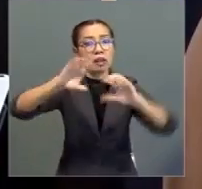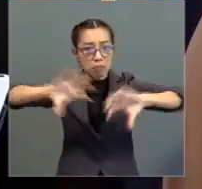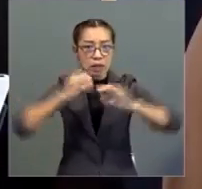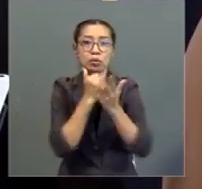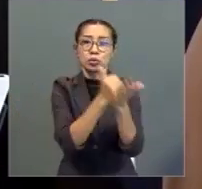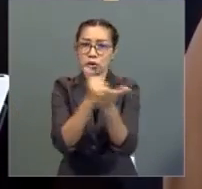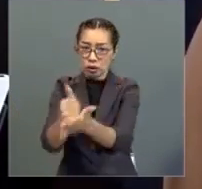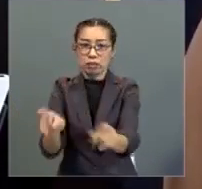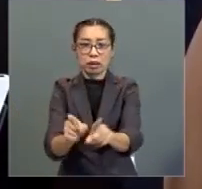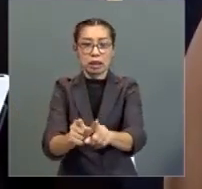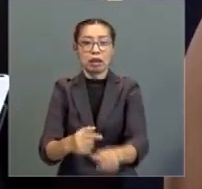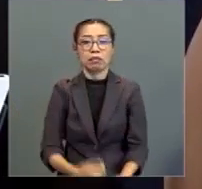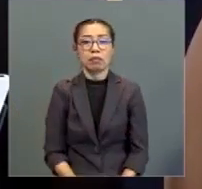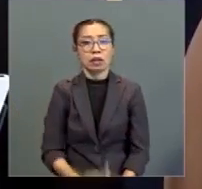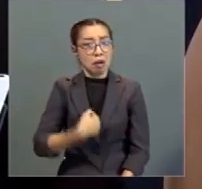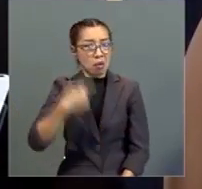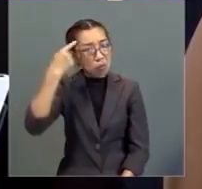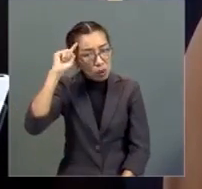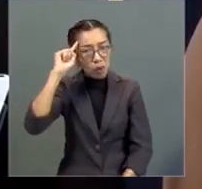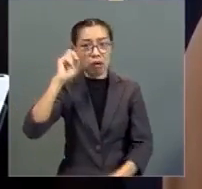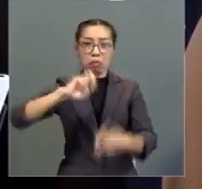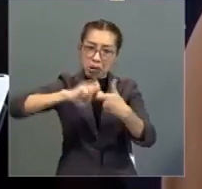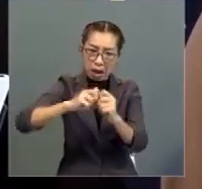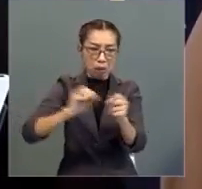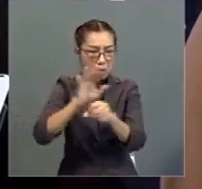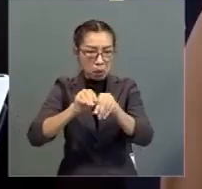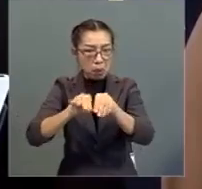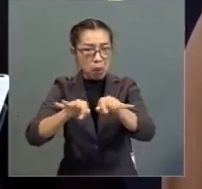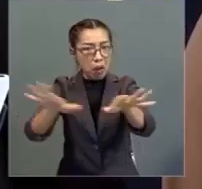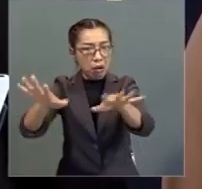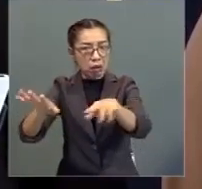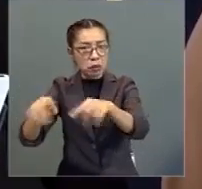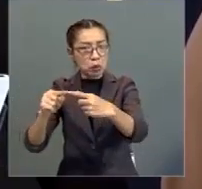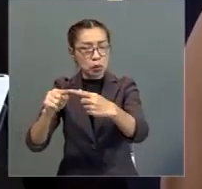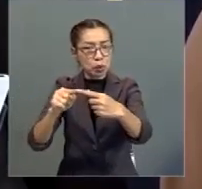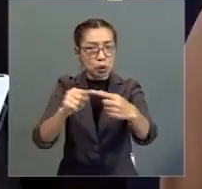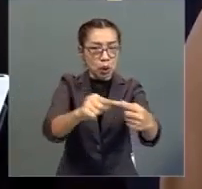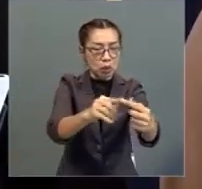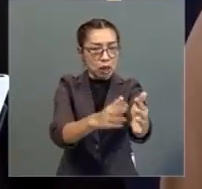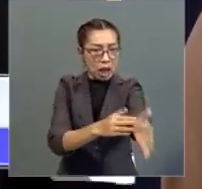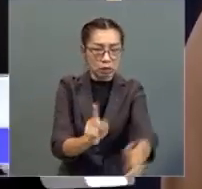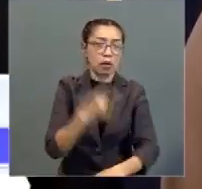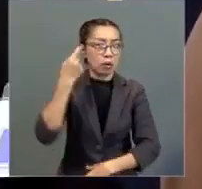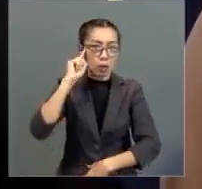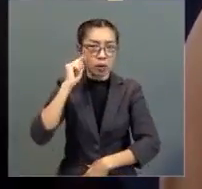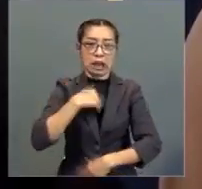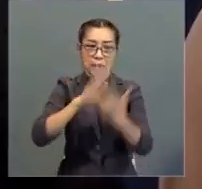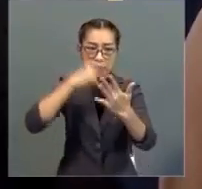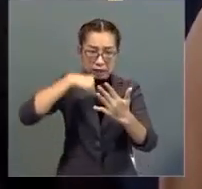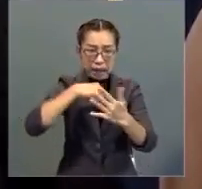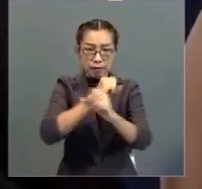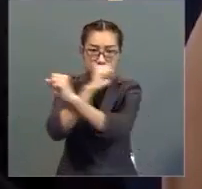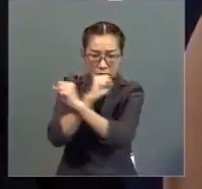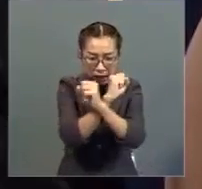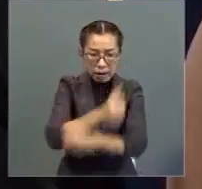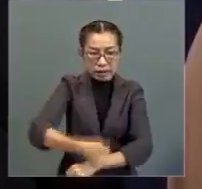เราก็ไม่รู้ว่าจะยาวนานแค่ไหนไงเราพิจารณาทำยังไงเราจะปลอดภัยในประเทศของเราให้ได้โดยเร็วที่สุดนะจ